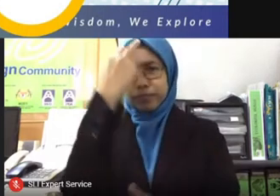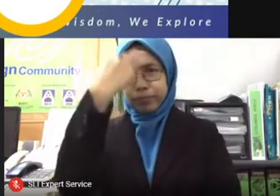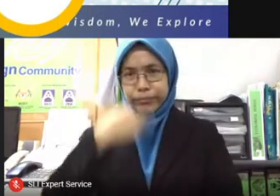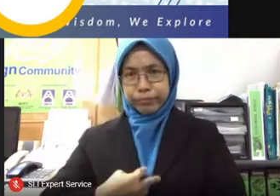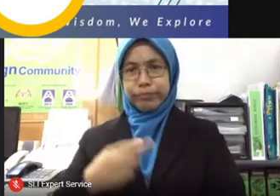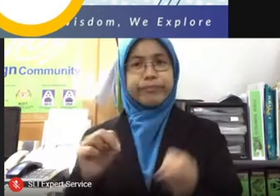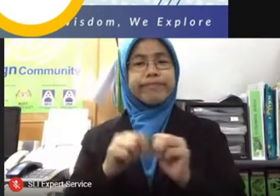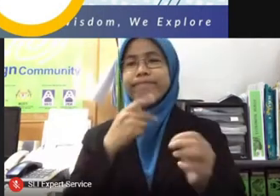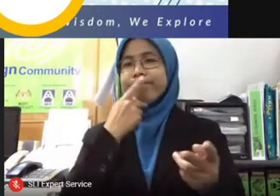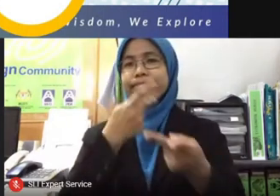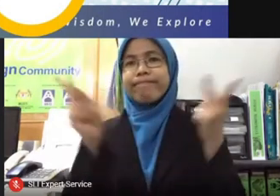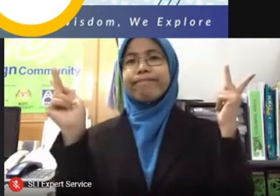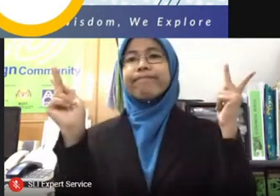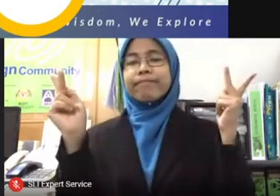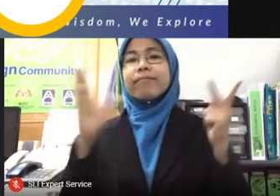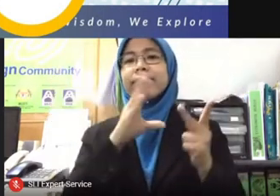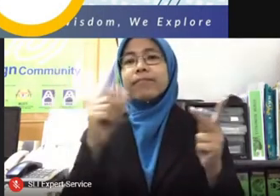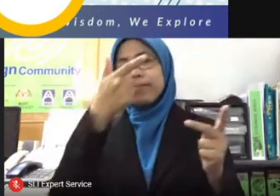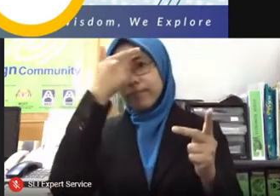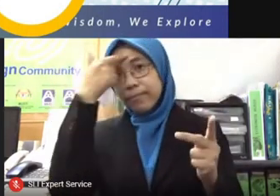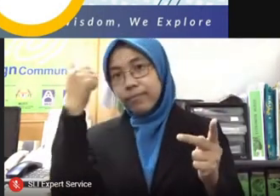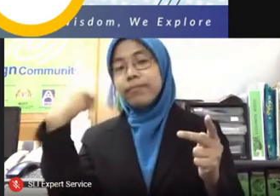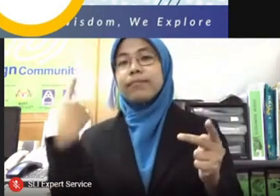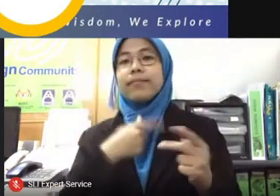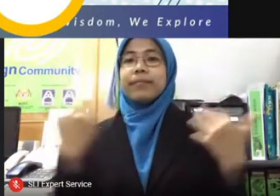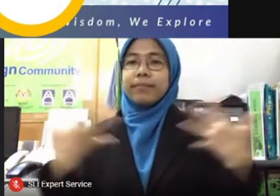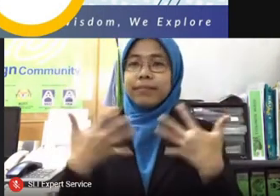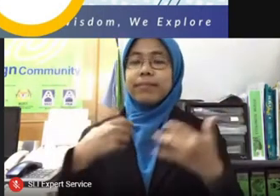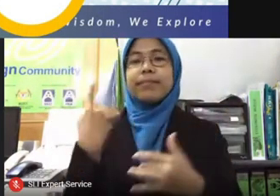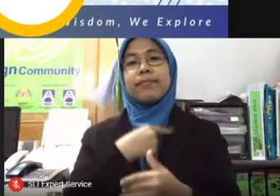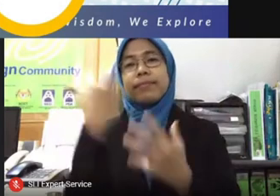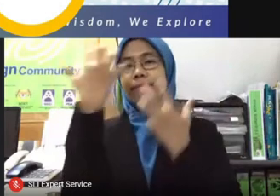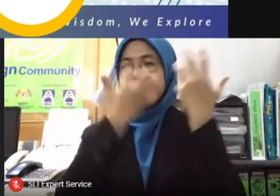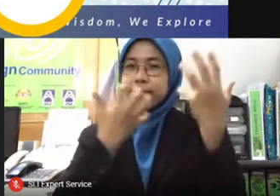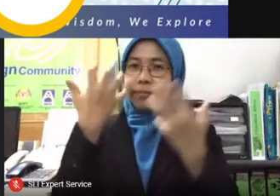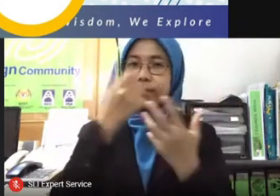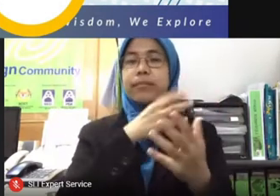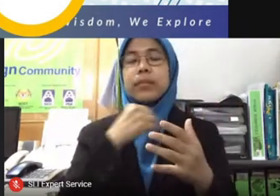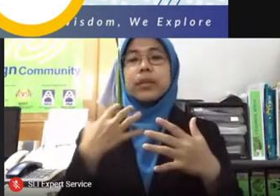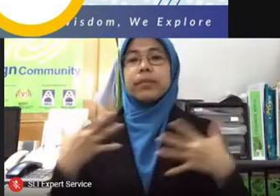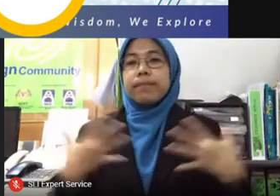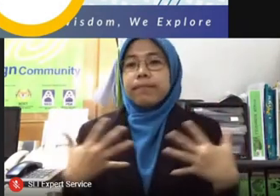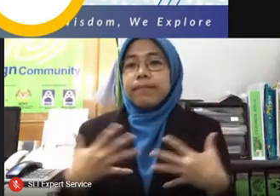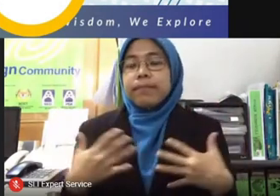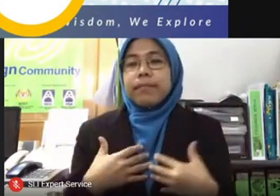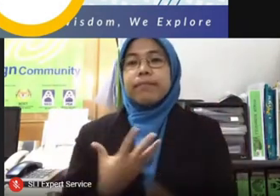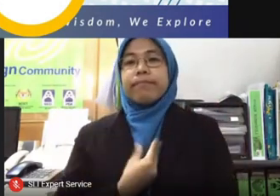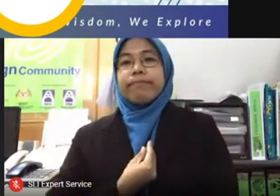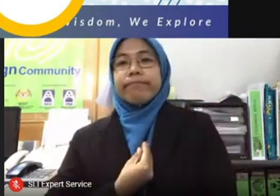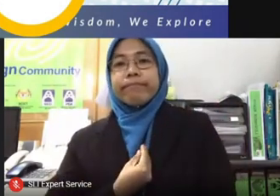berapa sempurna sebab apa? Kita takut dan juga kita jadi bercelaru, gelabah. Kemudian kita gementar .